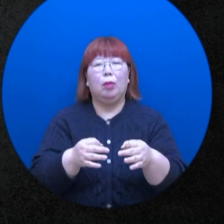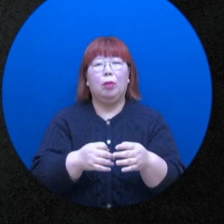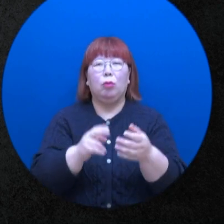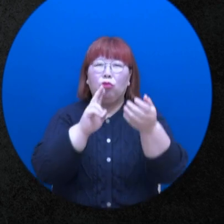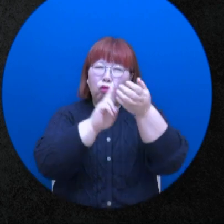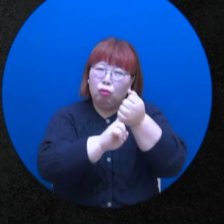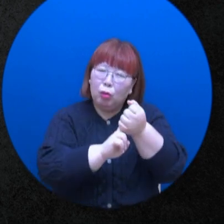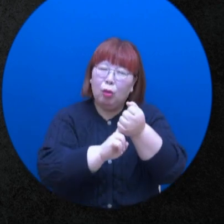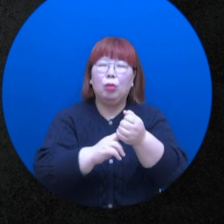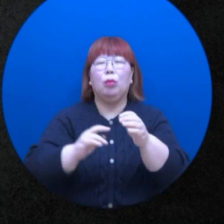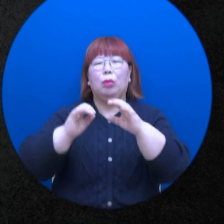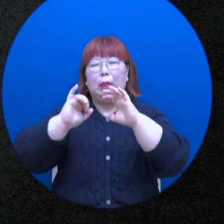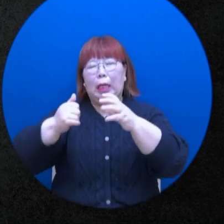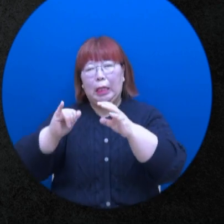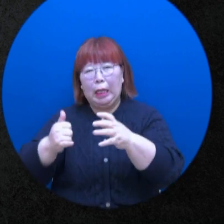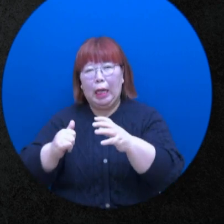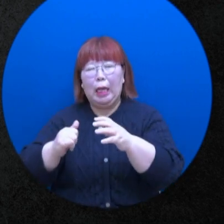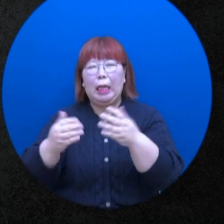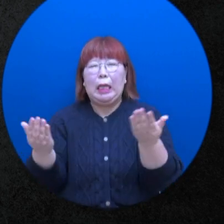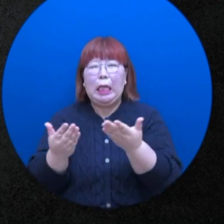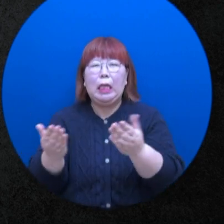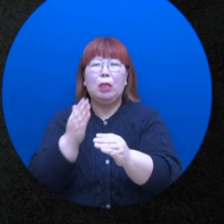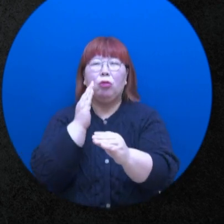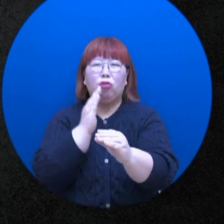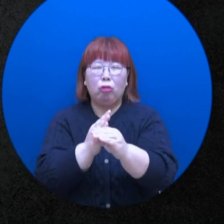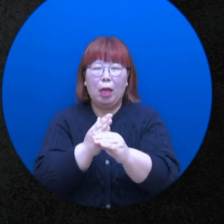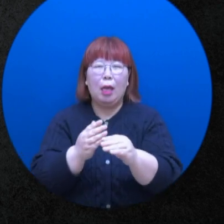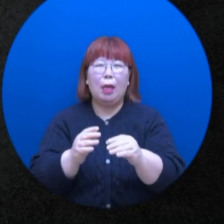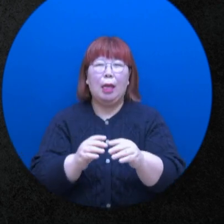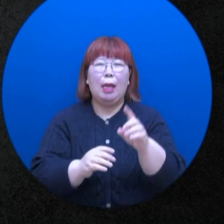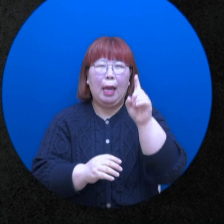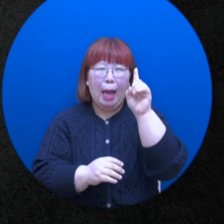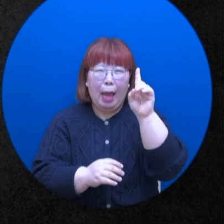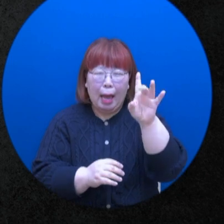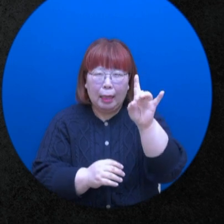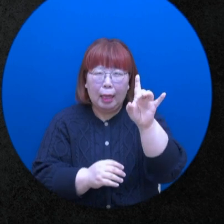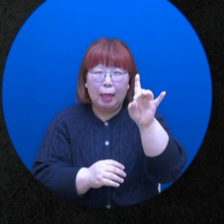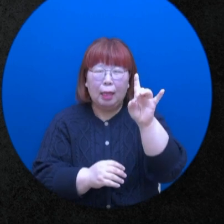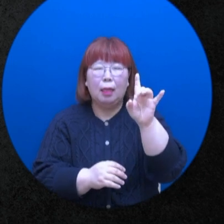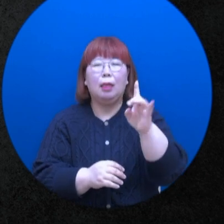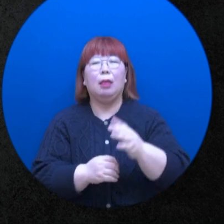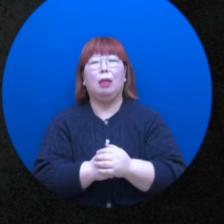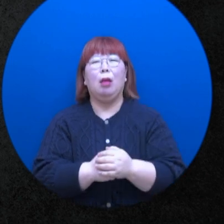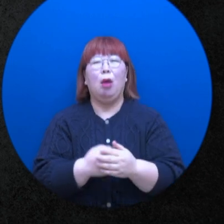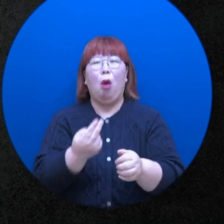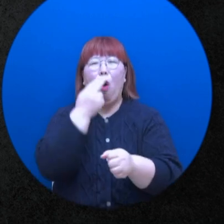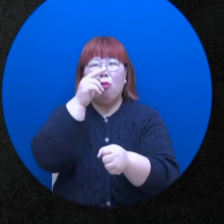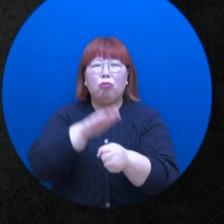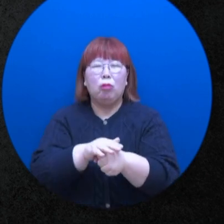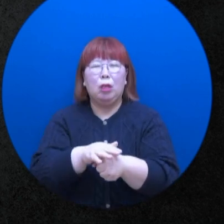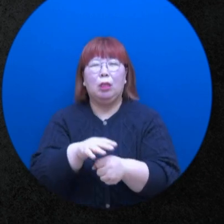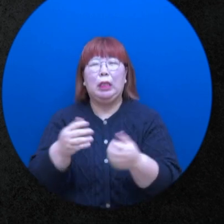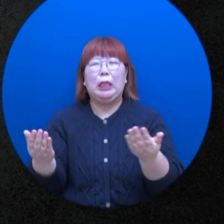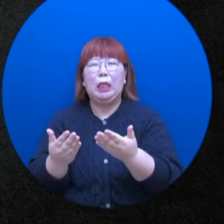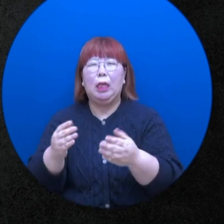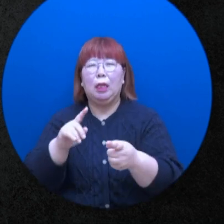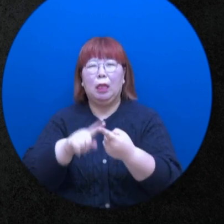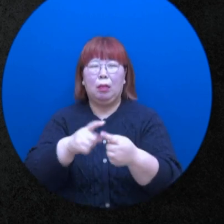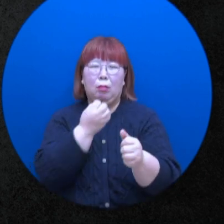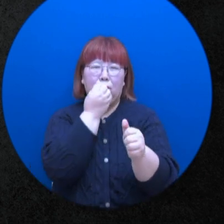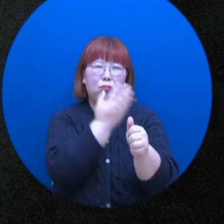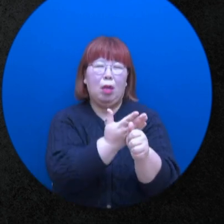숨겨놓은 세상사 중 딱 한 가지, 억울했던 그 일을 일러